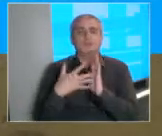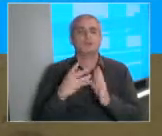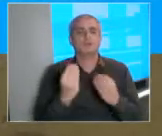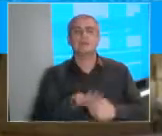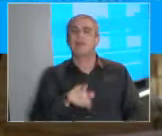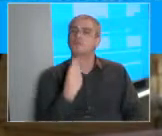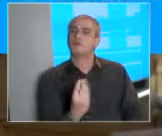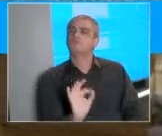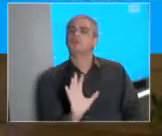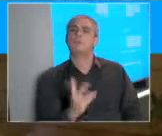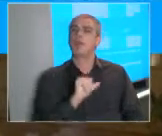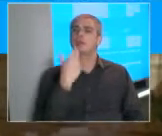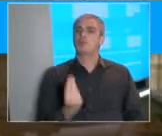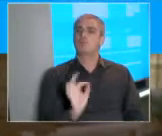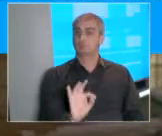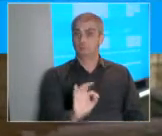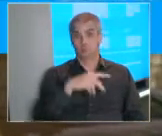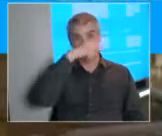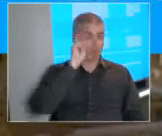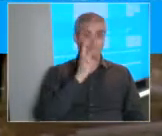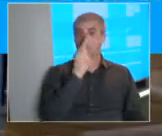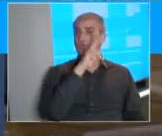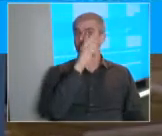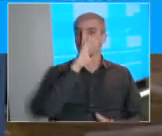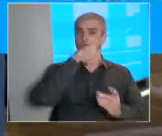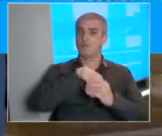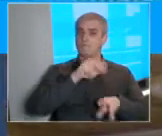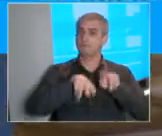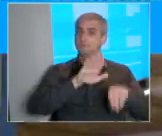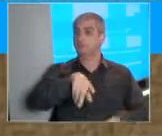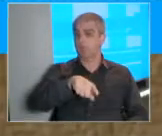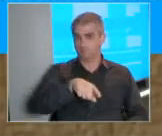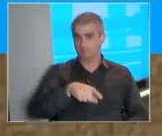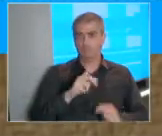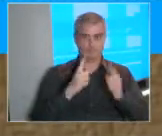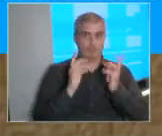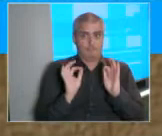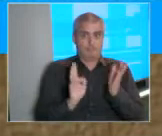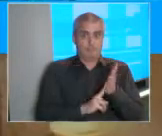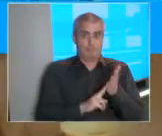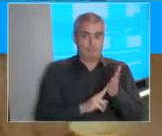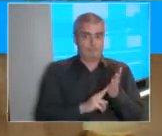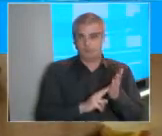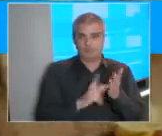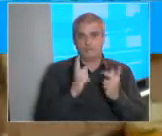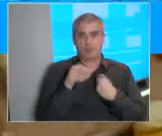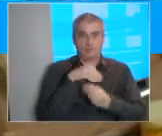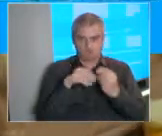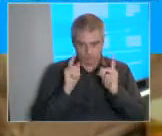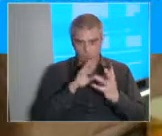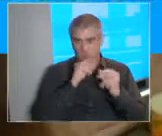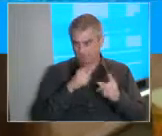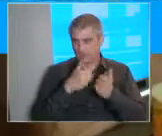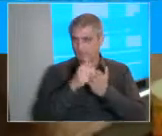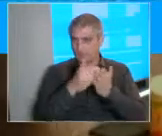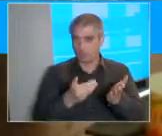הקטין. כיום, כאשר האבות יותר ויותר מעורבים בגידול הילדים, אני מדבר במקרים שזה באמת נכון, וזה לא מניפולציה, ואפשר לדבר על זה